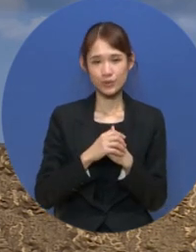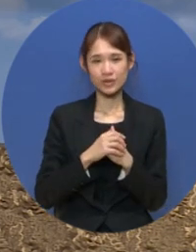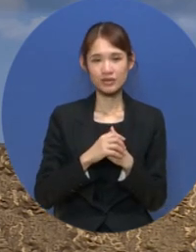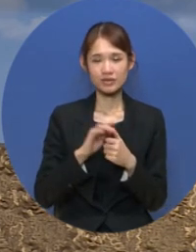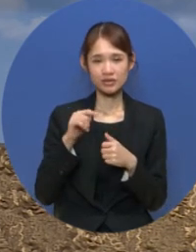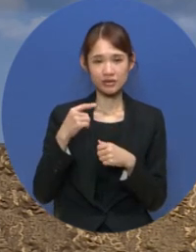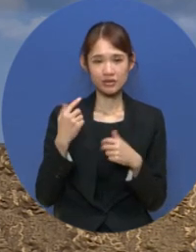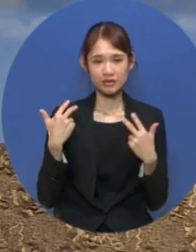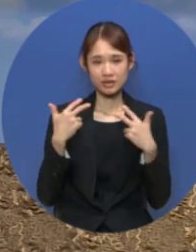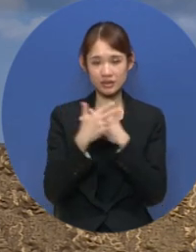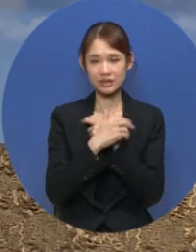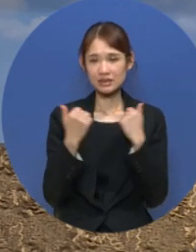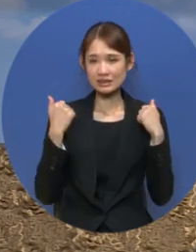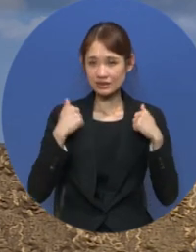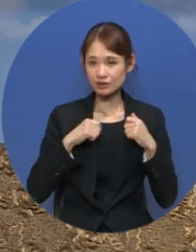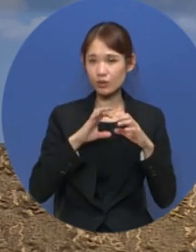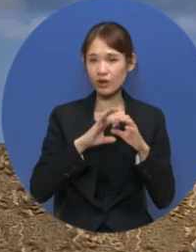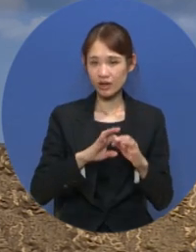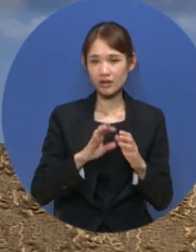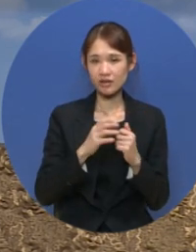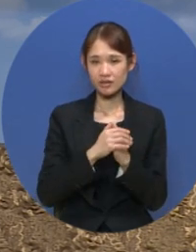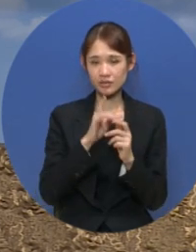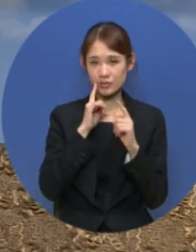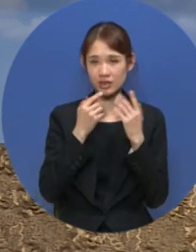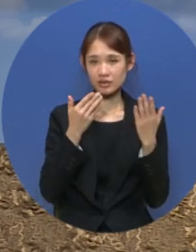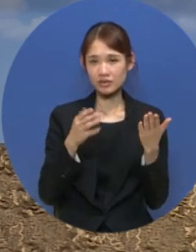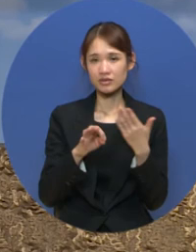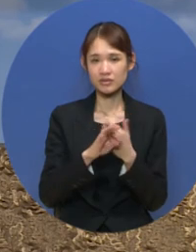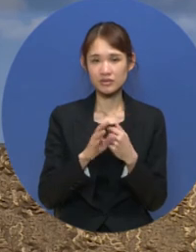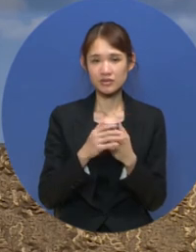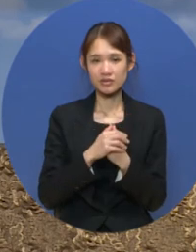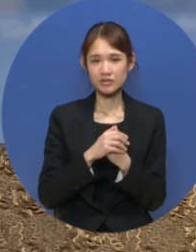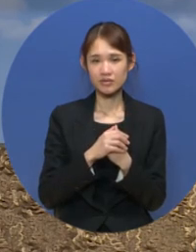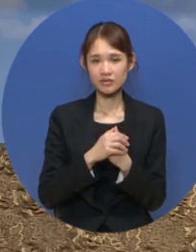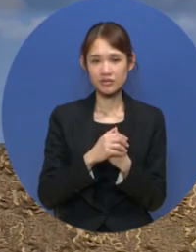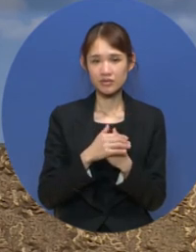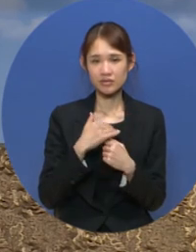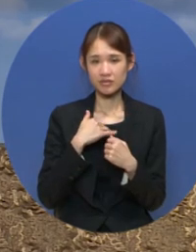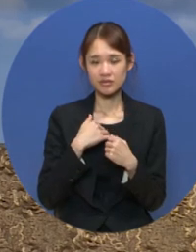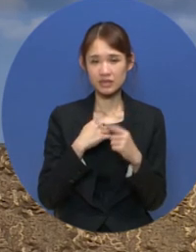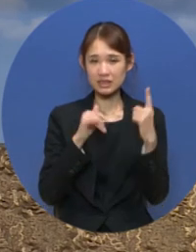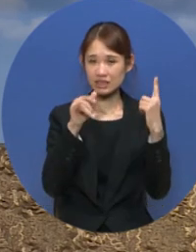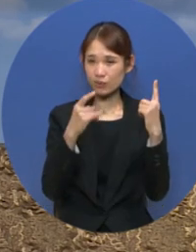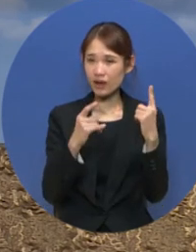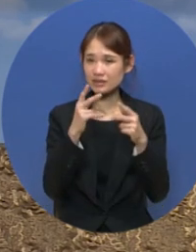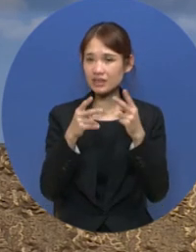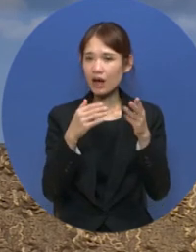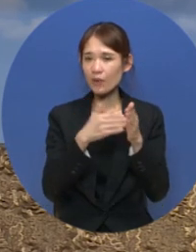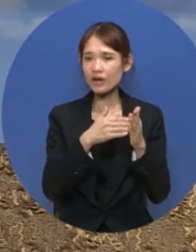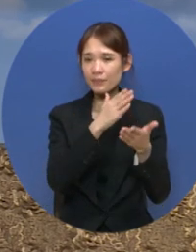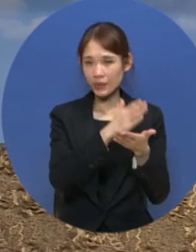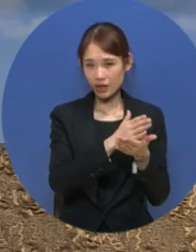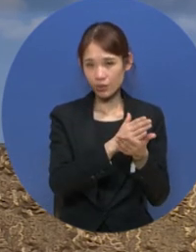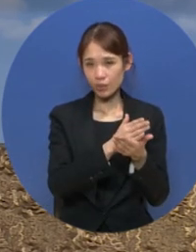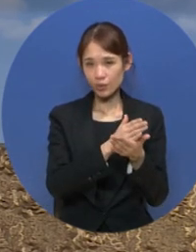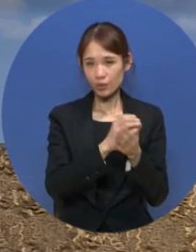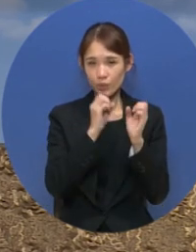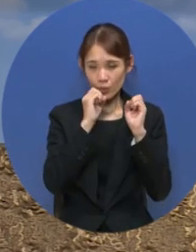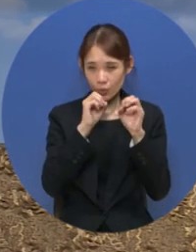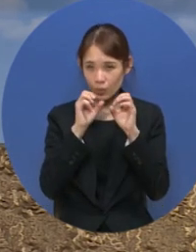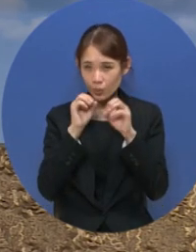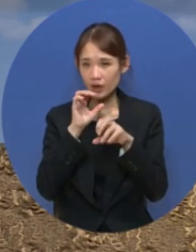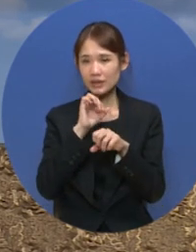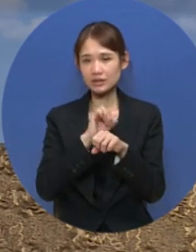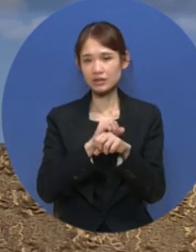것이고요. 그 다음에 이제 의류와 관련돼서 좀 말씀드리자면 저는 일회성 사업으로 끝나는 것보다 이것들이 홍보가 좀